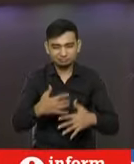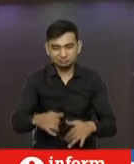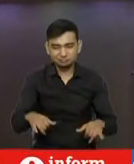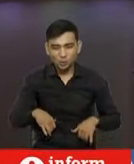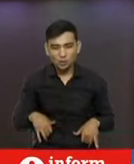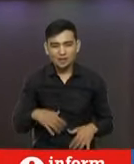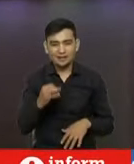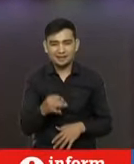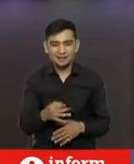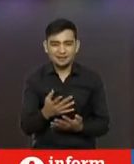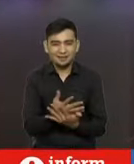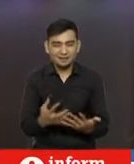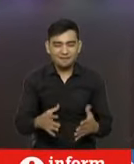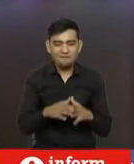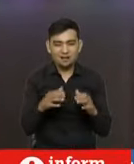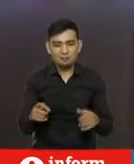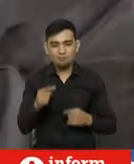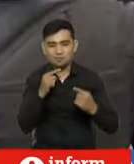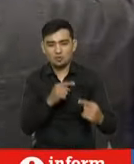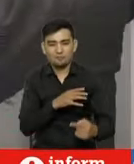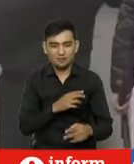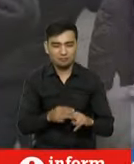насилие в отношении представителей власти.